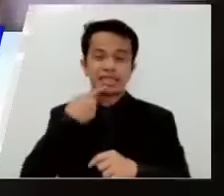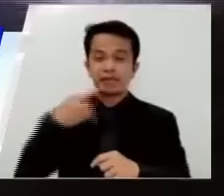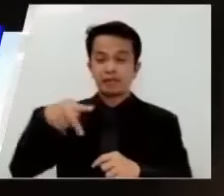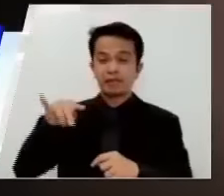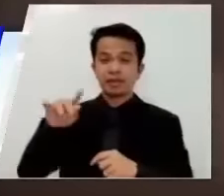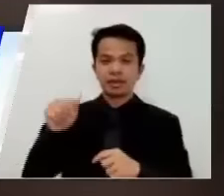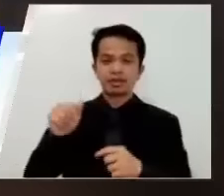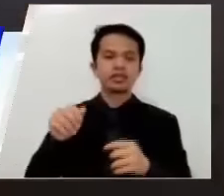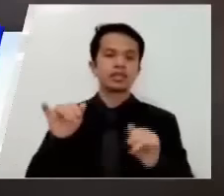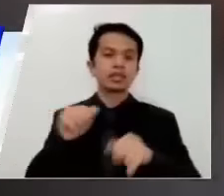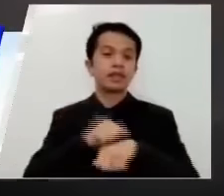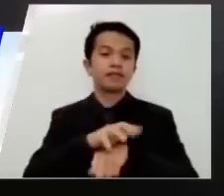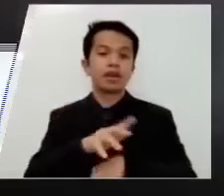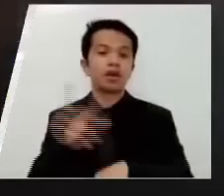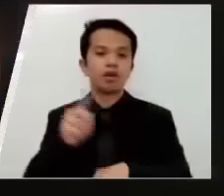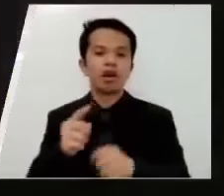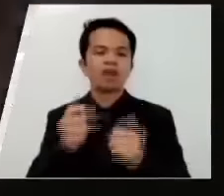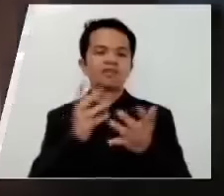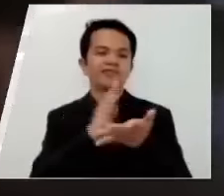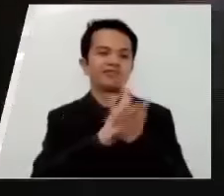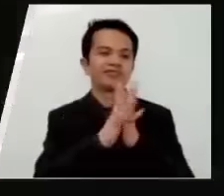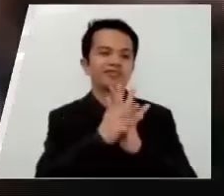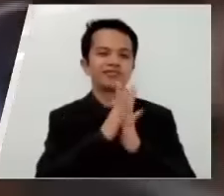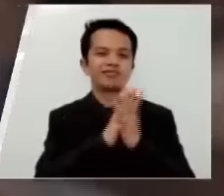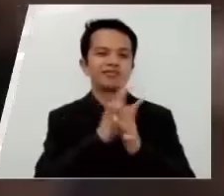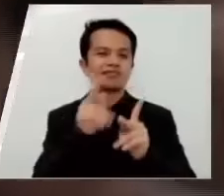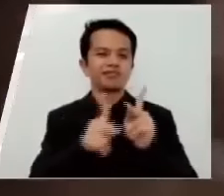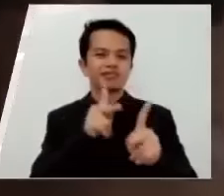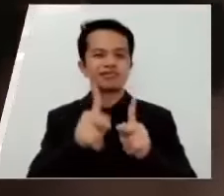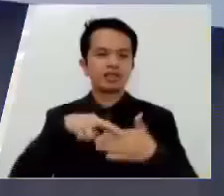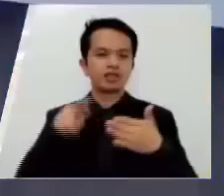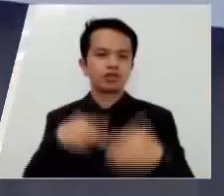damang init ang dami ng tao sa isang lugar.